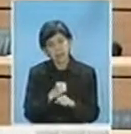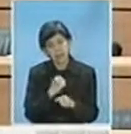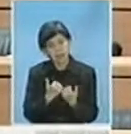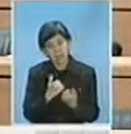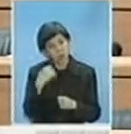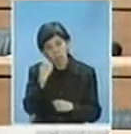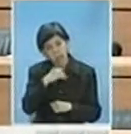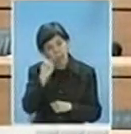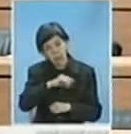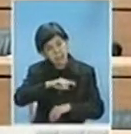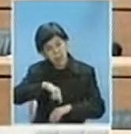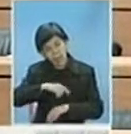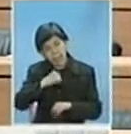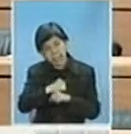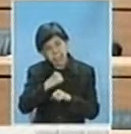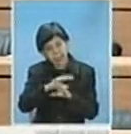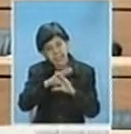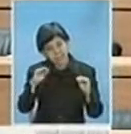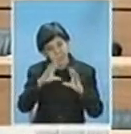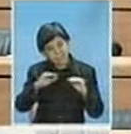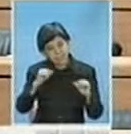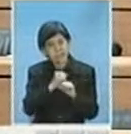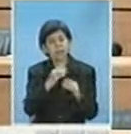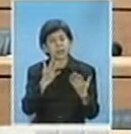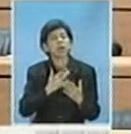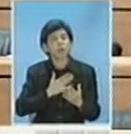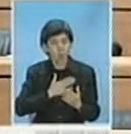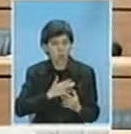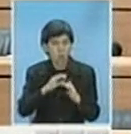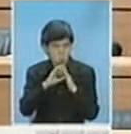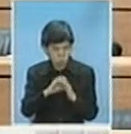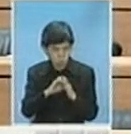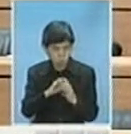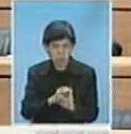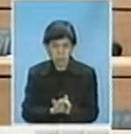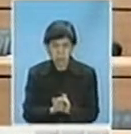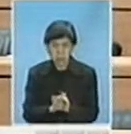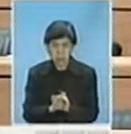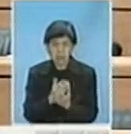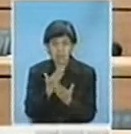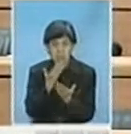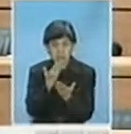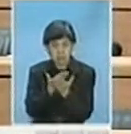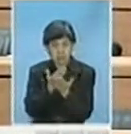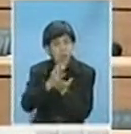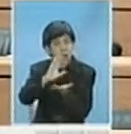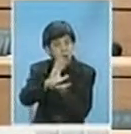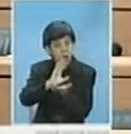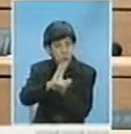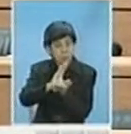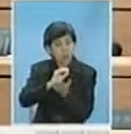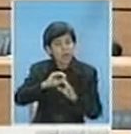ทุกวันทุกวันนี่คือสิ่งที่ผมมีความเป็นห่วงและวันนี้สำนักงบประมาณเองก็ตามรัฐบาลเองก็ต